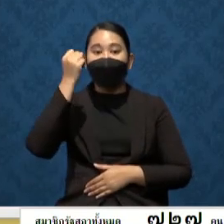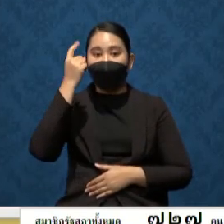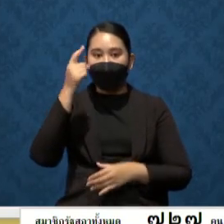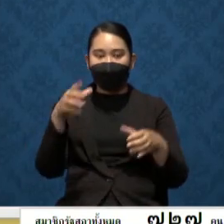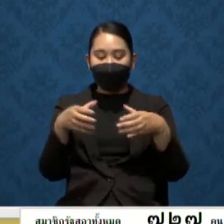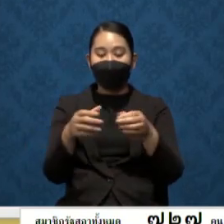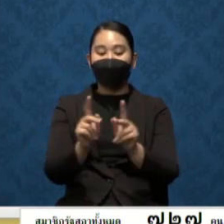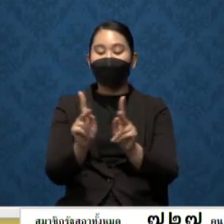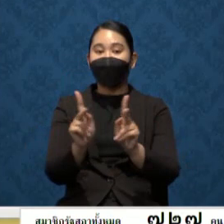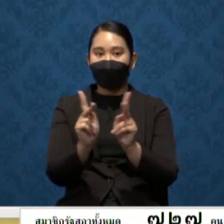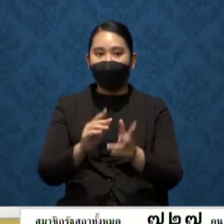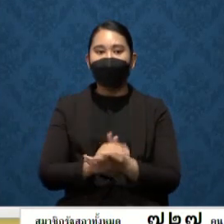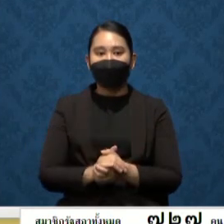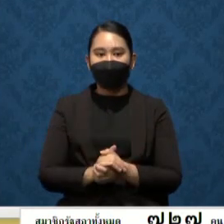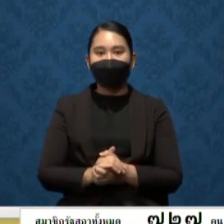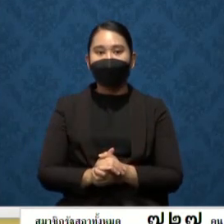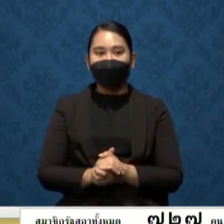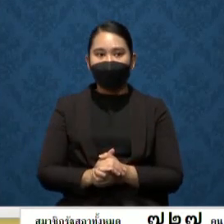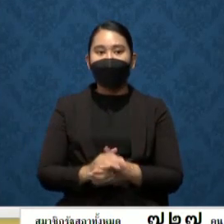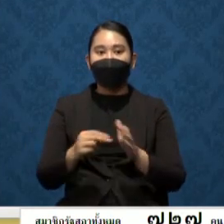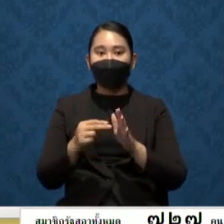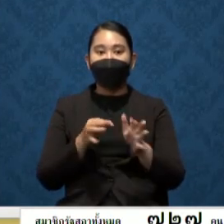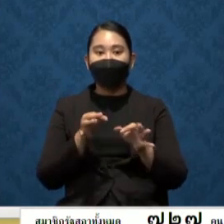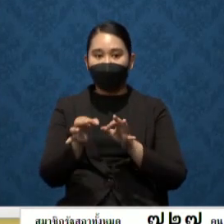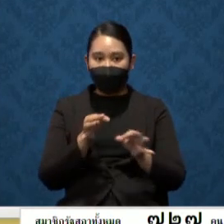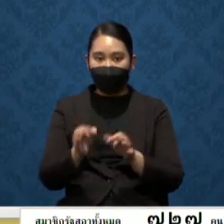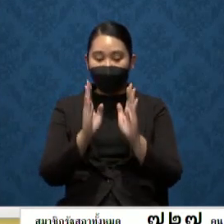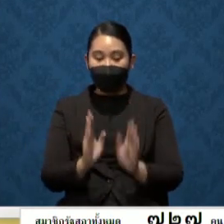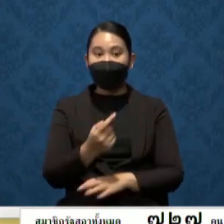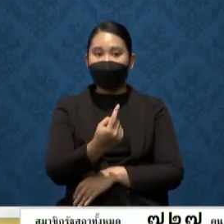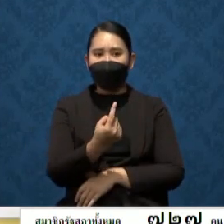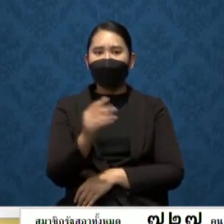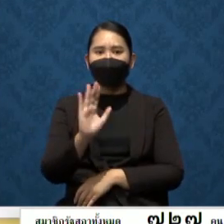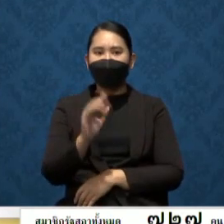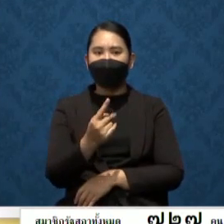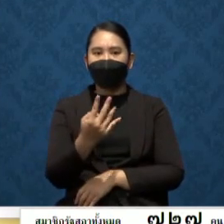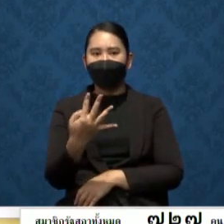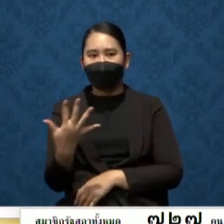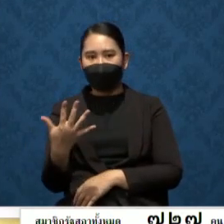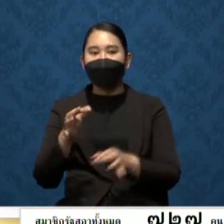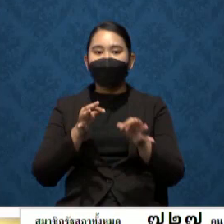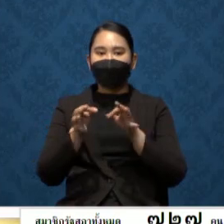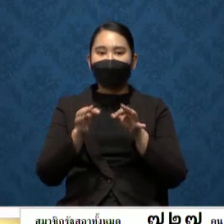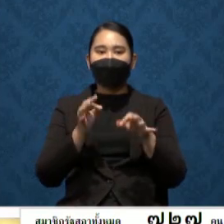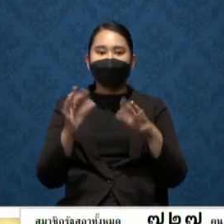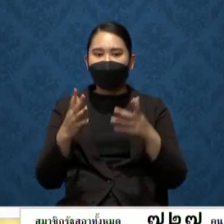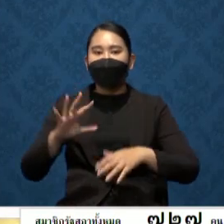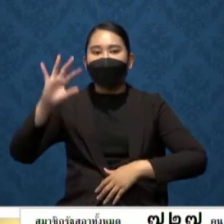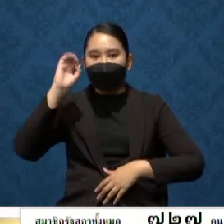อันครับเพราะกรรมที่การชี้แจงไม่ใช่ท่านเดียวหลายท่านแต่ถ้าไม่ชี้แจงก็ไม่เข้าใจอีก